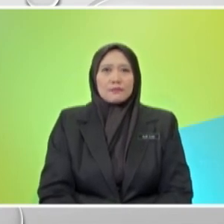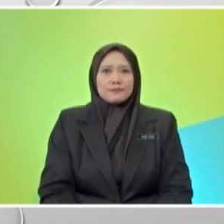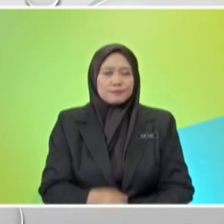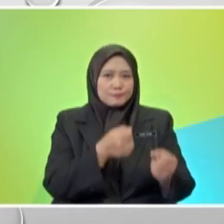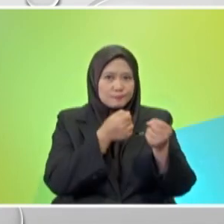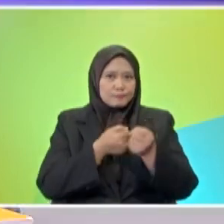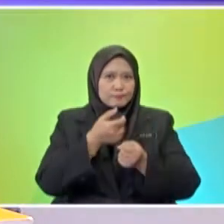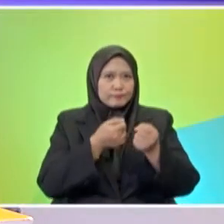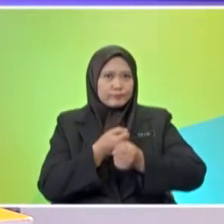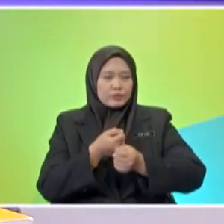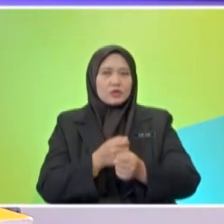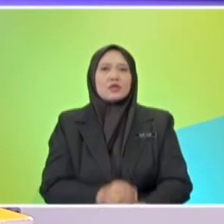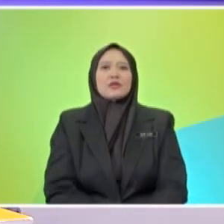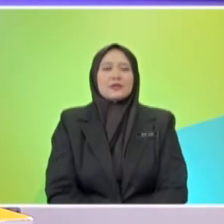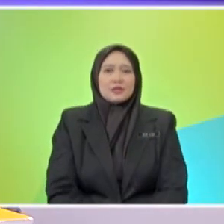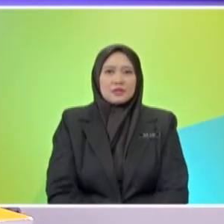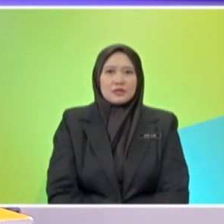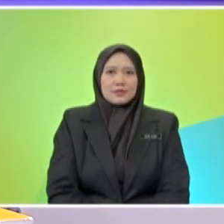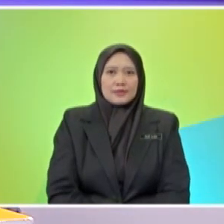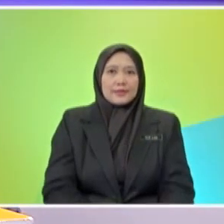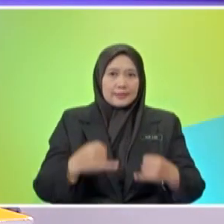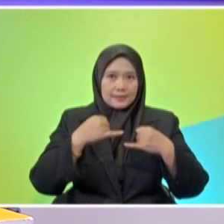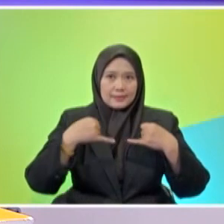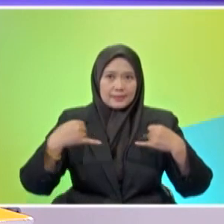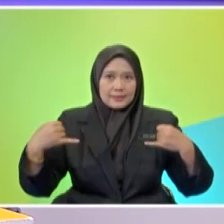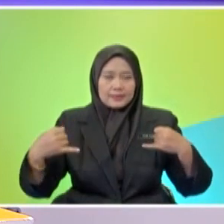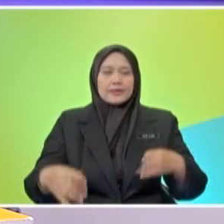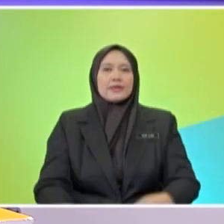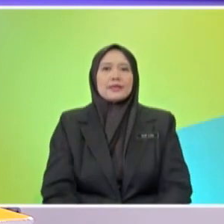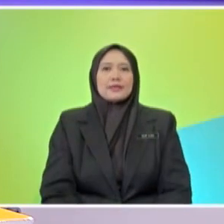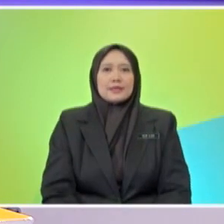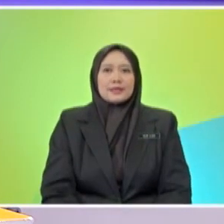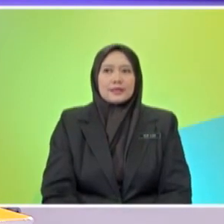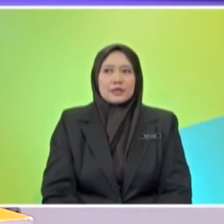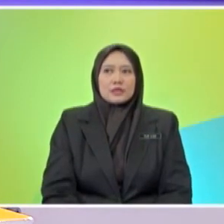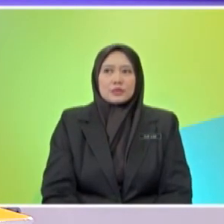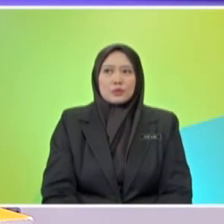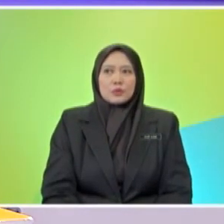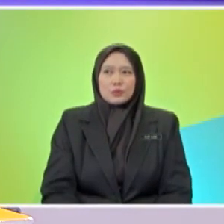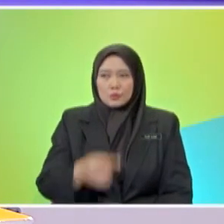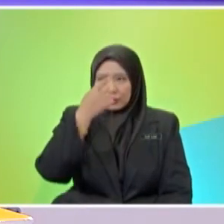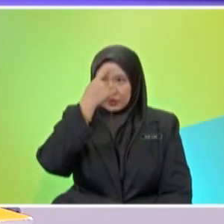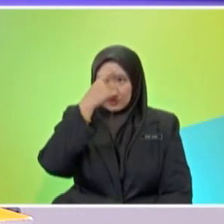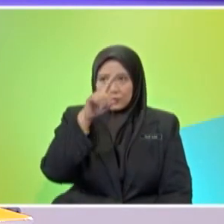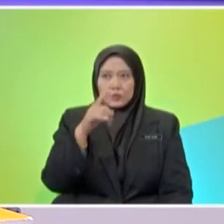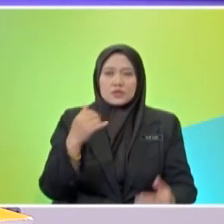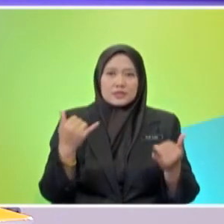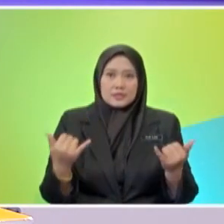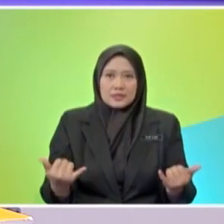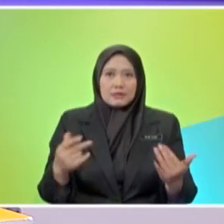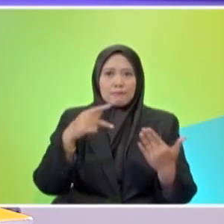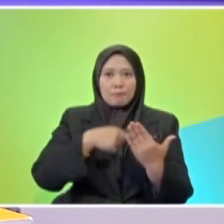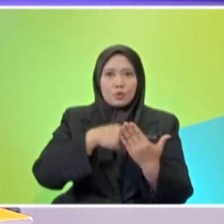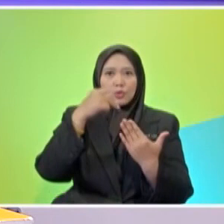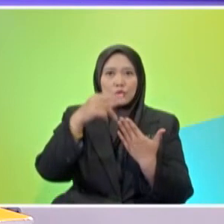ada simin besar. Kan, ada simin besar dekat palang tu. Okey. So untuk kali ini projek yang kita